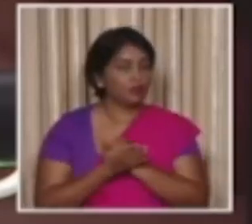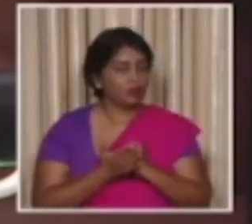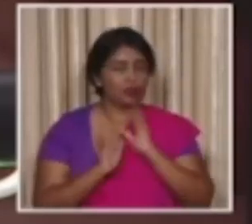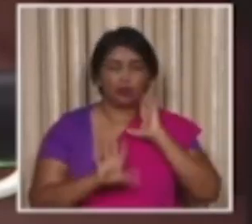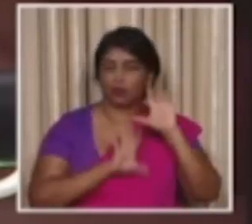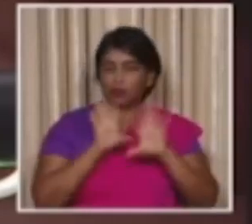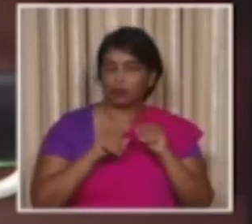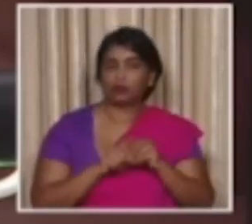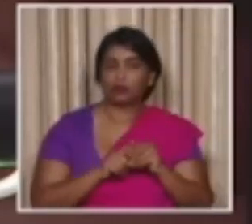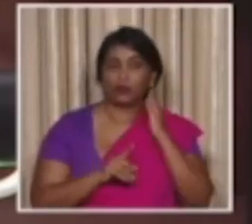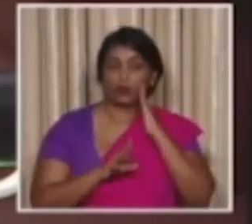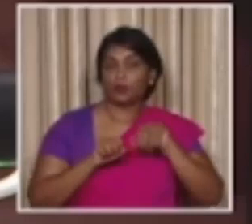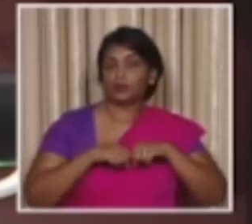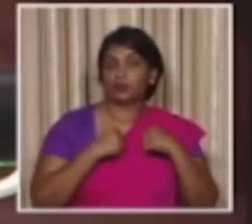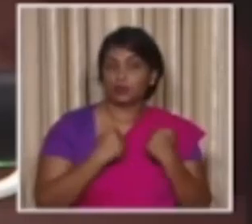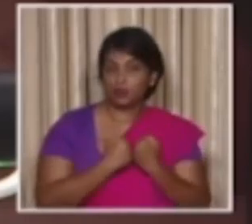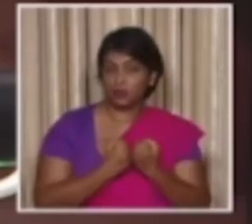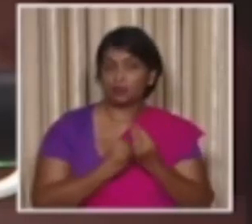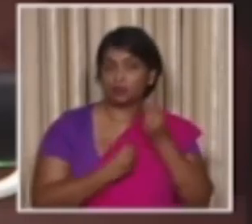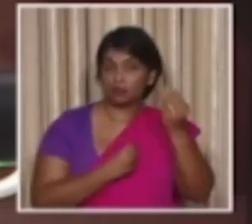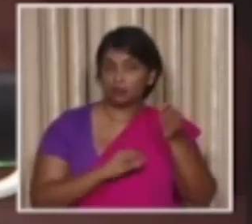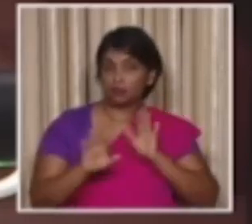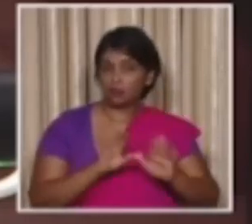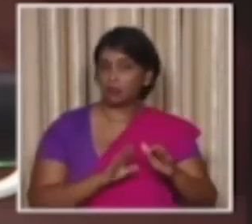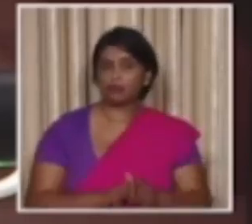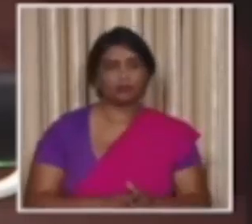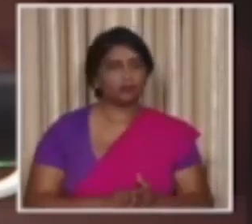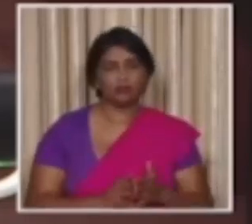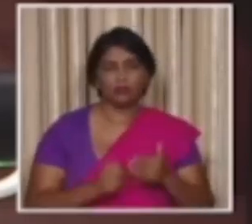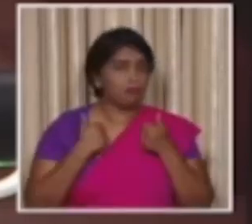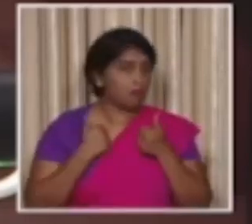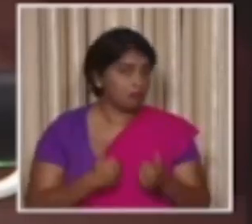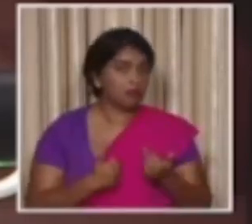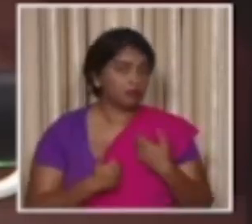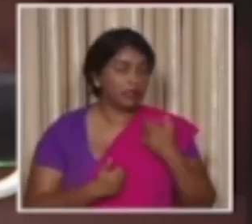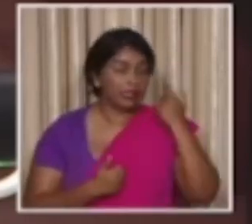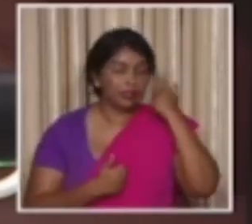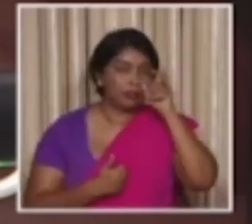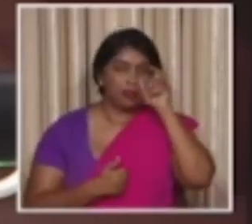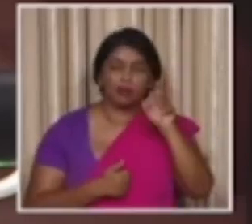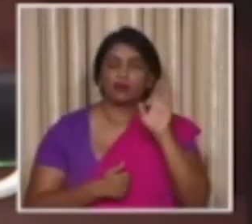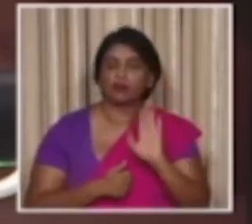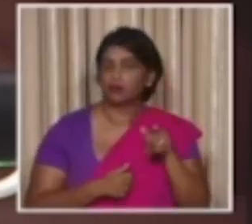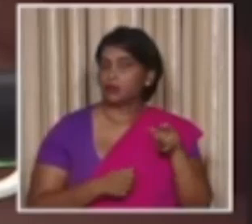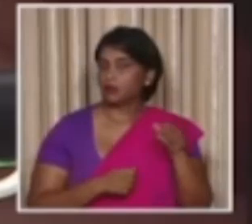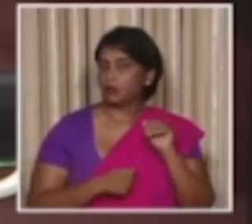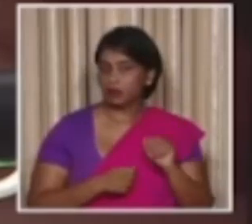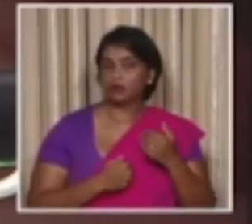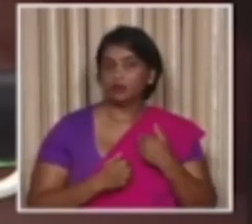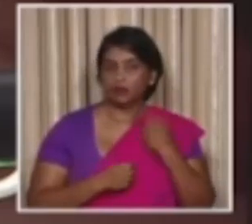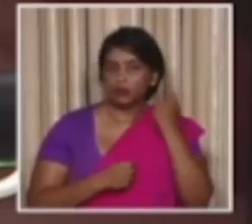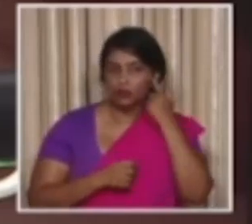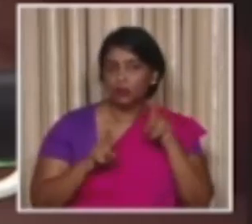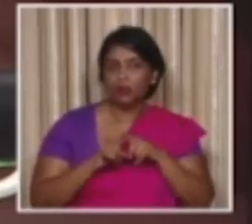දත්ත විදේශීය සමාගමක් හරහා හැසිරවීම මොනතරම් සාධාරණද කියලා අපි කල්පනා කළ යුතු තිබෙනවා. මොකද මා දන්නා